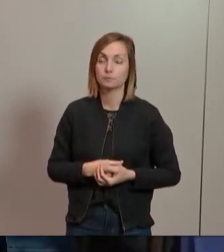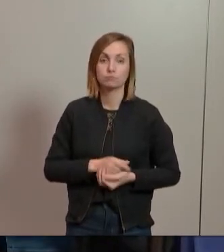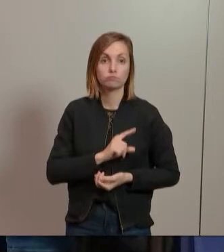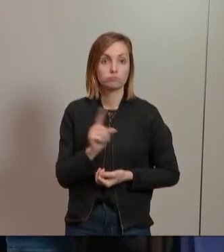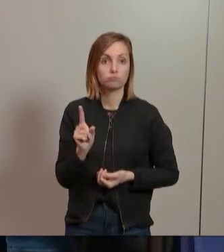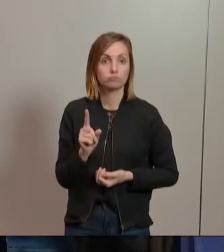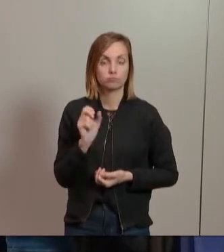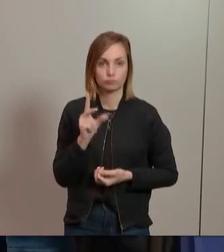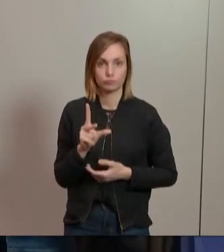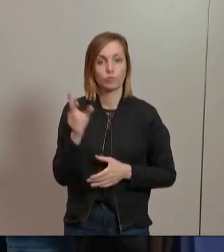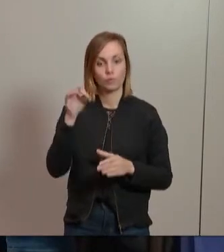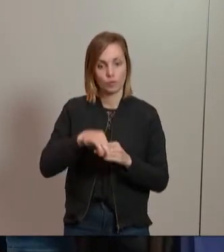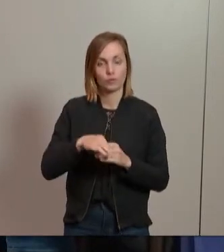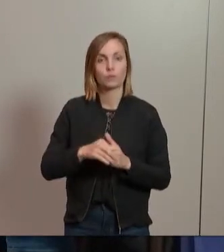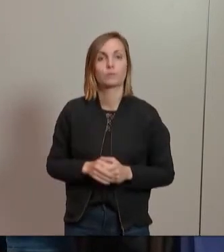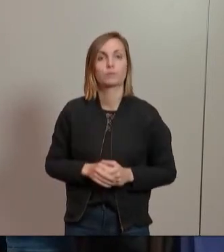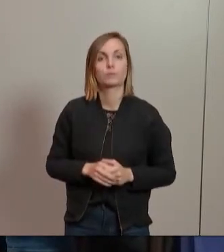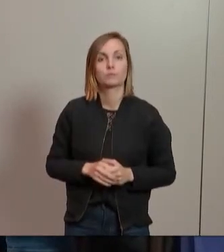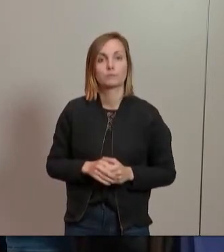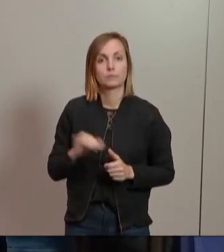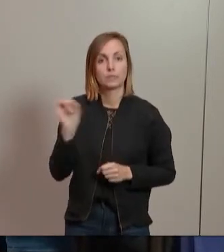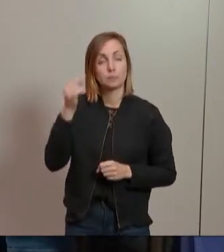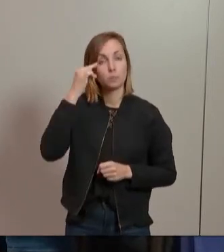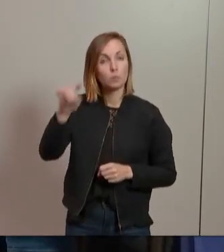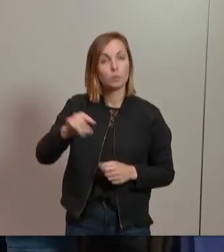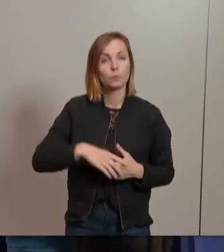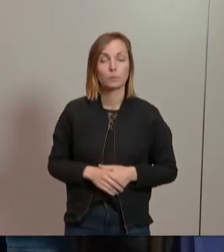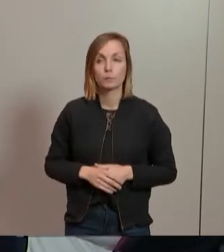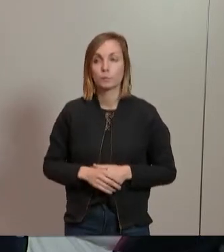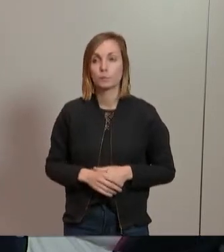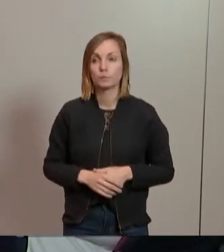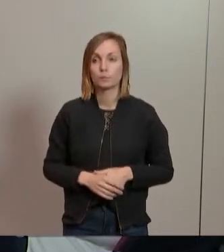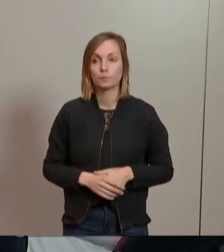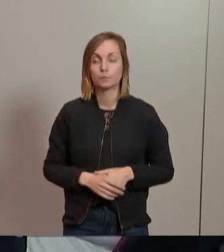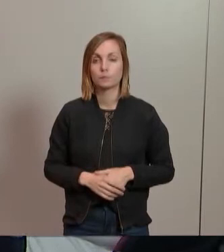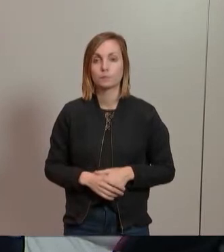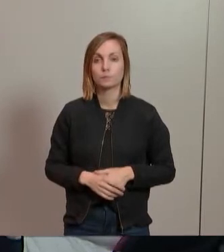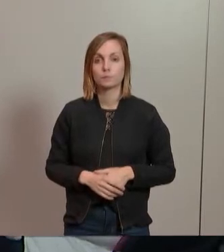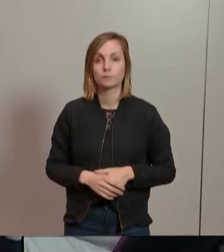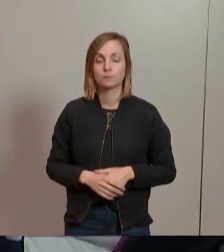Non, je la soumets donc au vote. Qui est pour ?